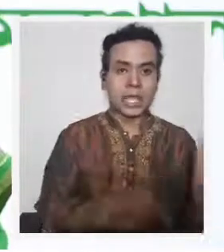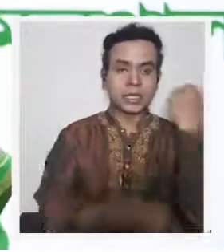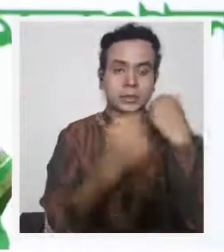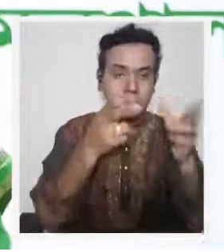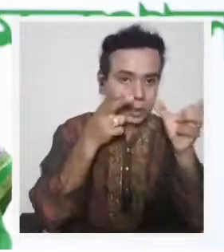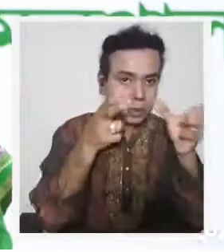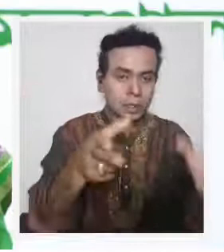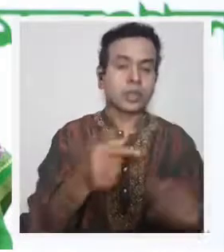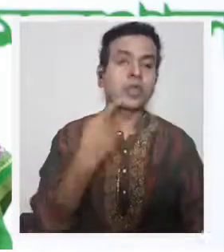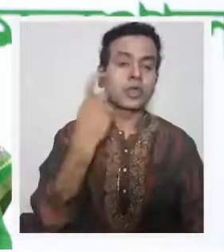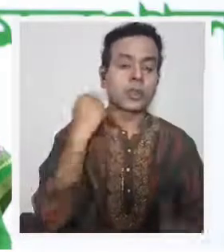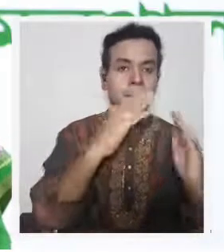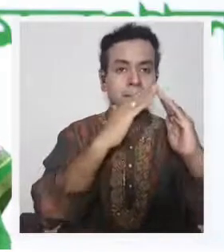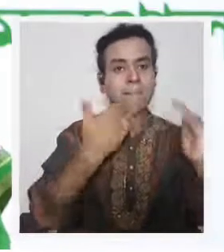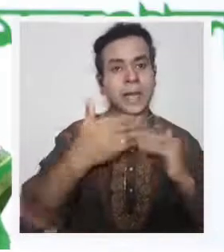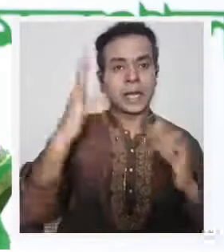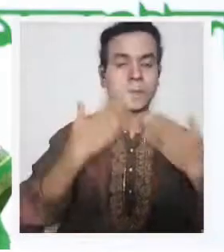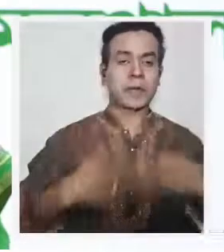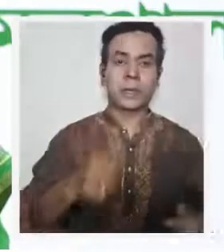24 ঘন্টায় নতুন করে আইসোলেশনে